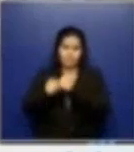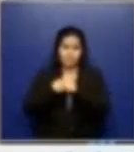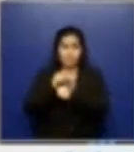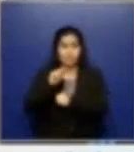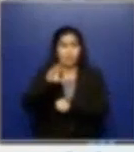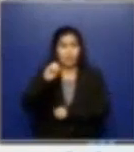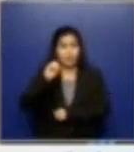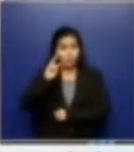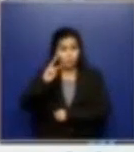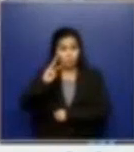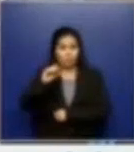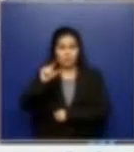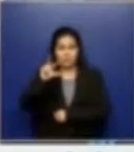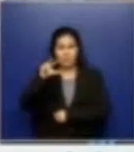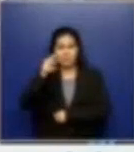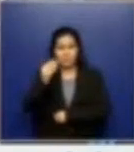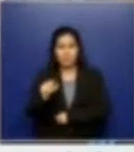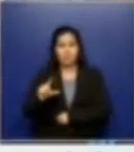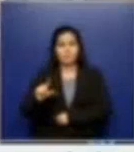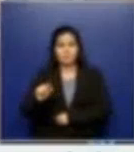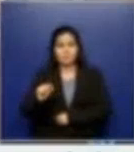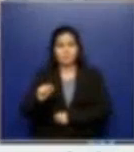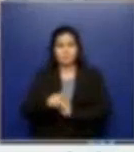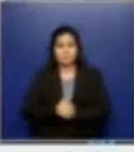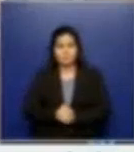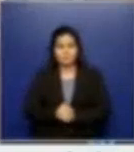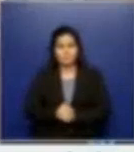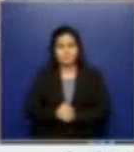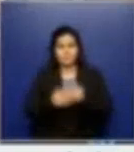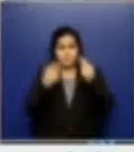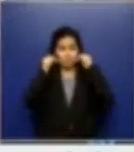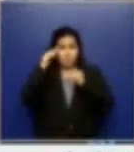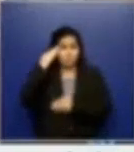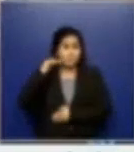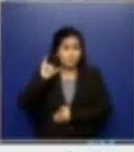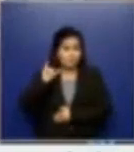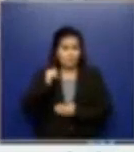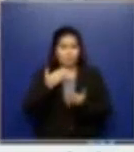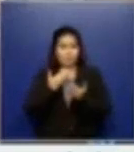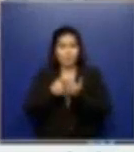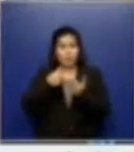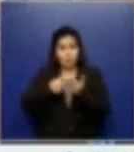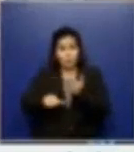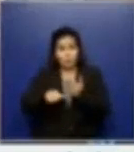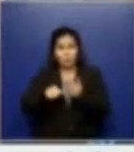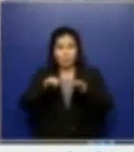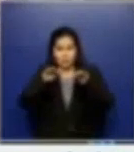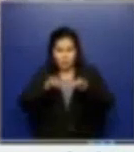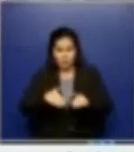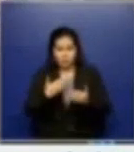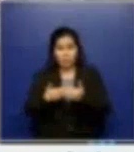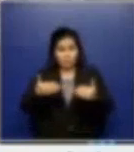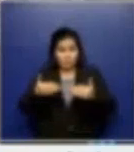กจาก23เหลือ20แต่ถามว่าท่านนายกยิ่งลักษณ์ลดตอนนั้นน่ะเก็บรายได้น้อย